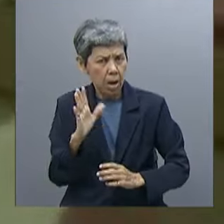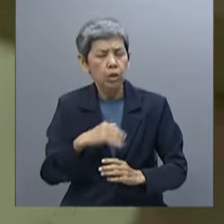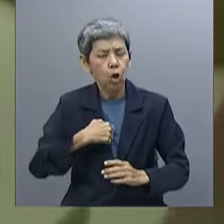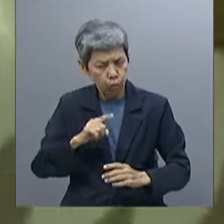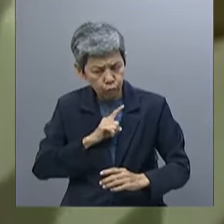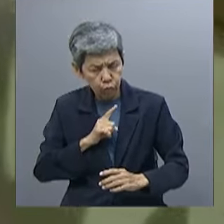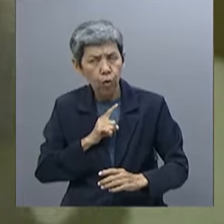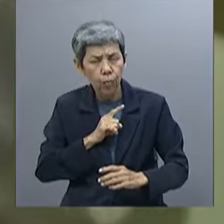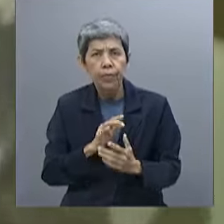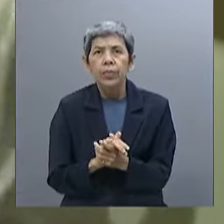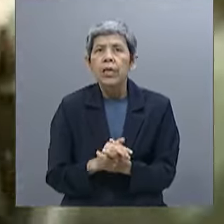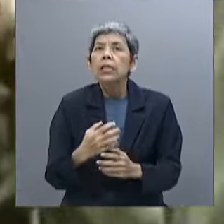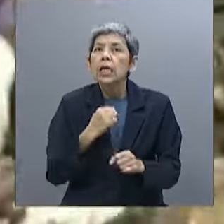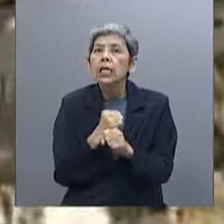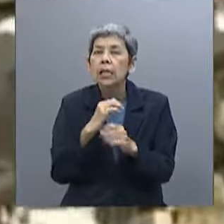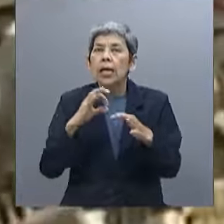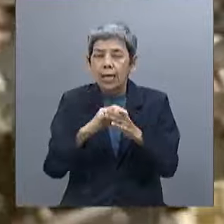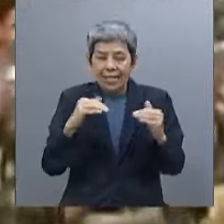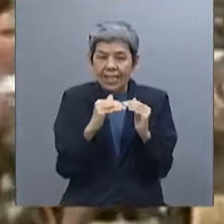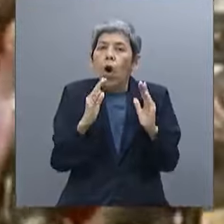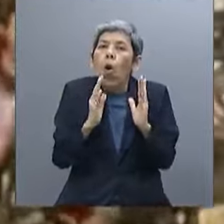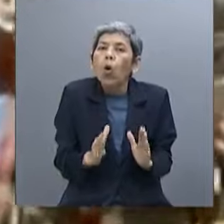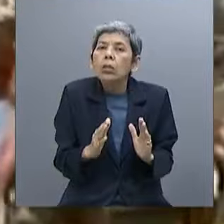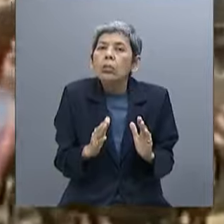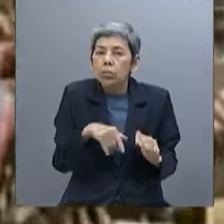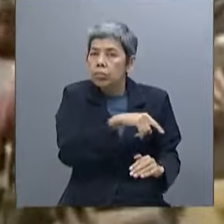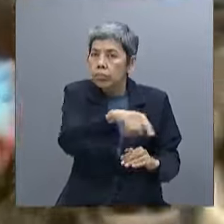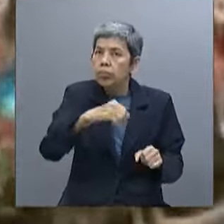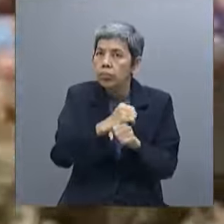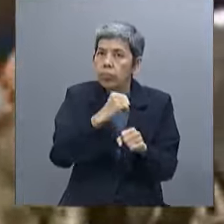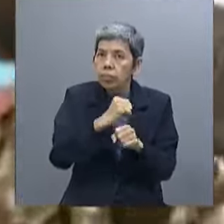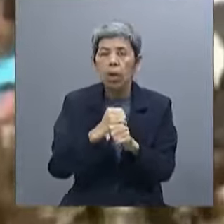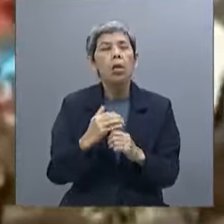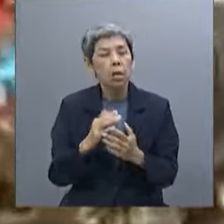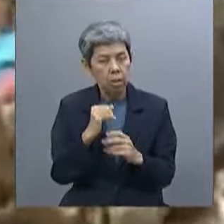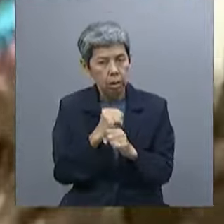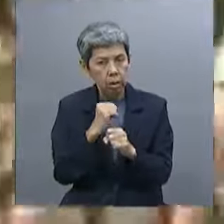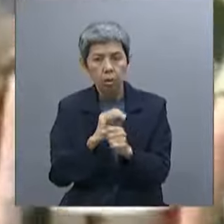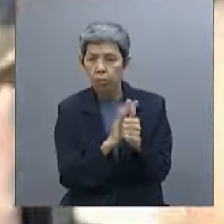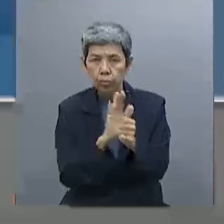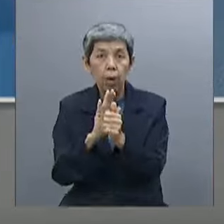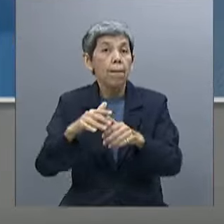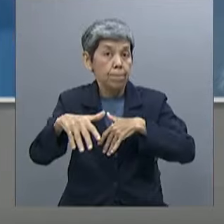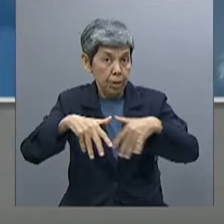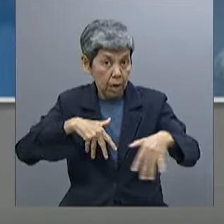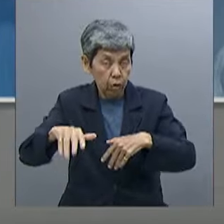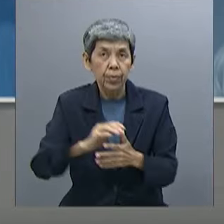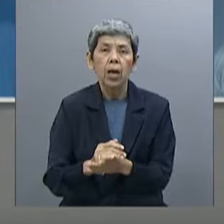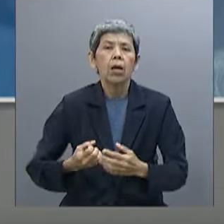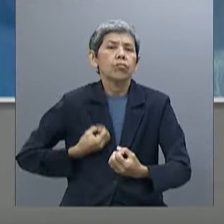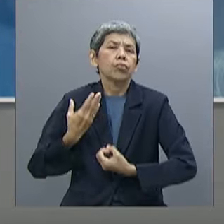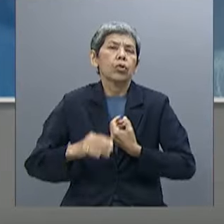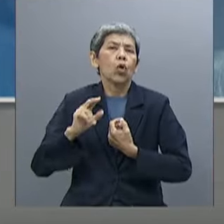อีกต่อไปเพื่อที่จะเคารพต่อสิทธิในการรับรู้ความจริงความยุติธรรมและการเยียวยานั่นเป็นเสียงเรียกร้อง